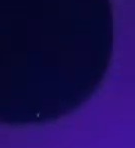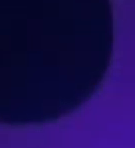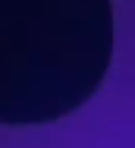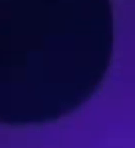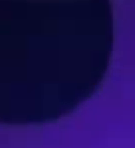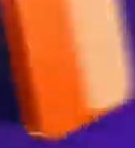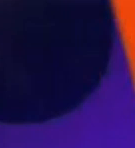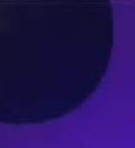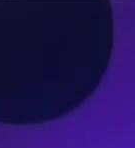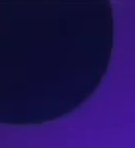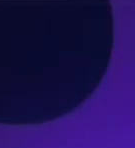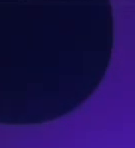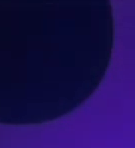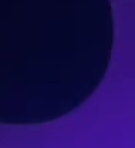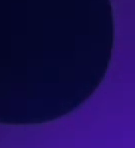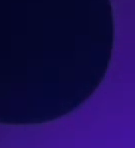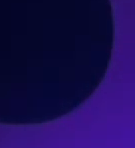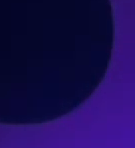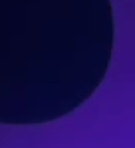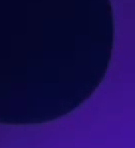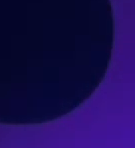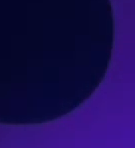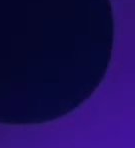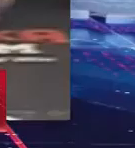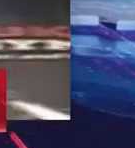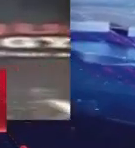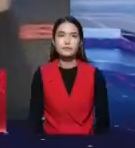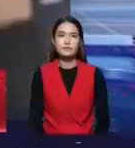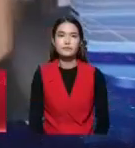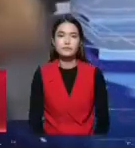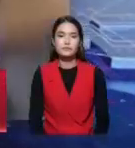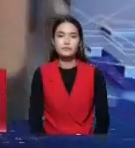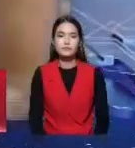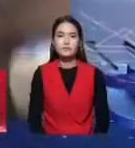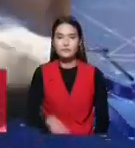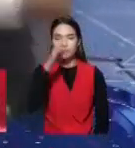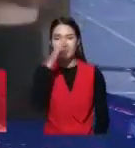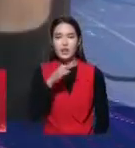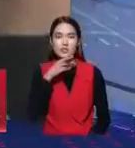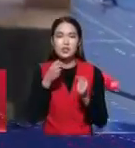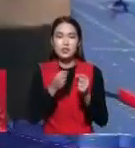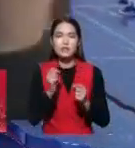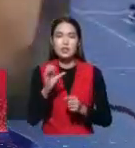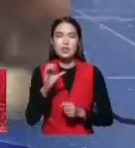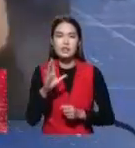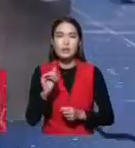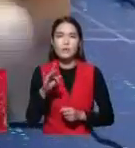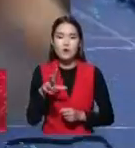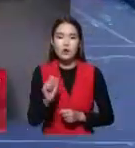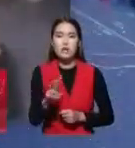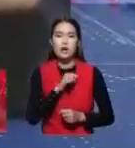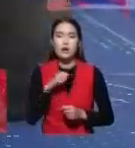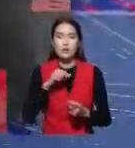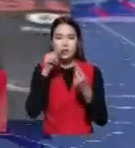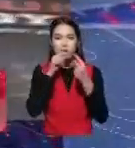мүмкін. Винлайн төлеміне кепіл болады. Қазақстандық боксшы Бекман Сойлыбаев өзінің келесі